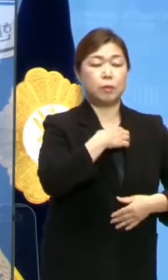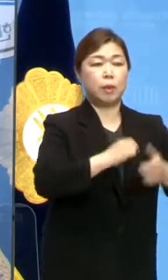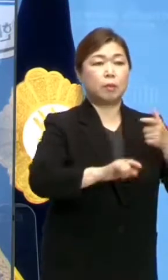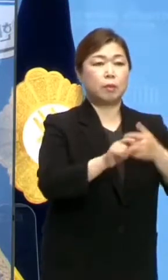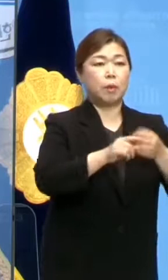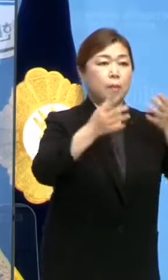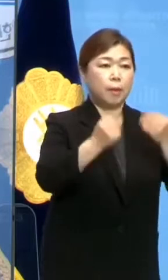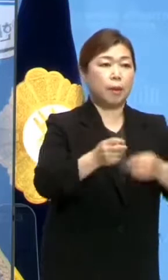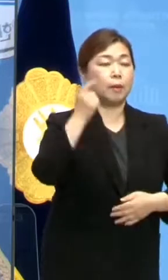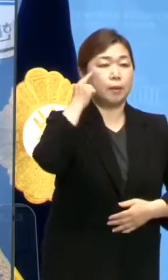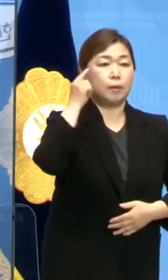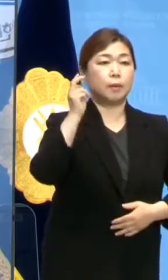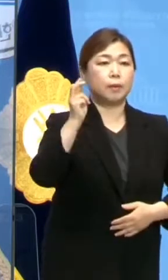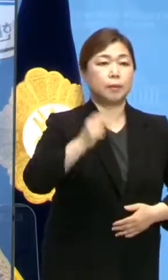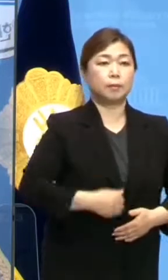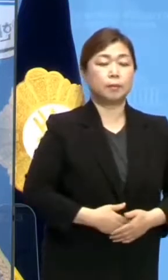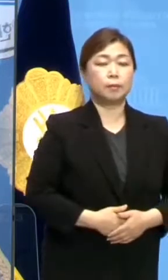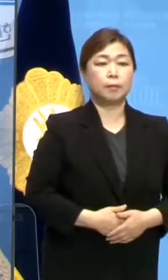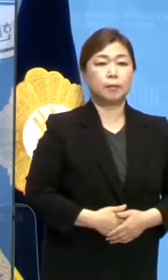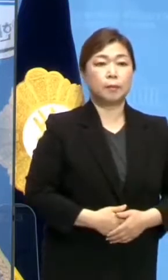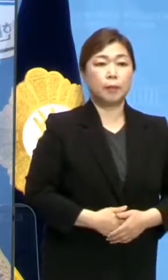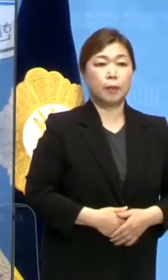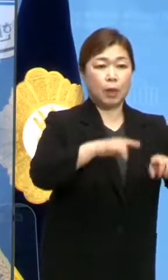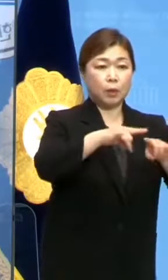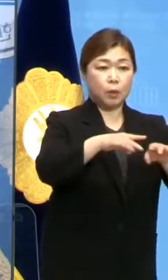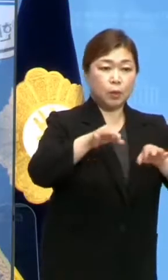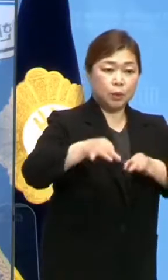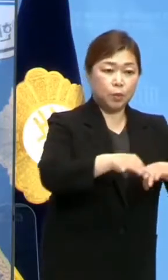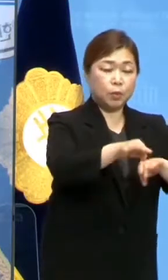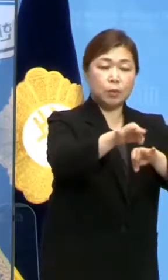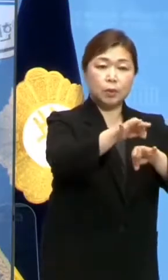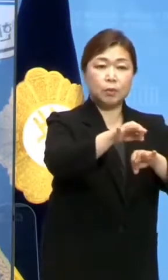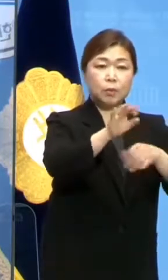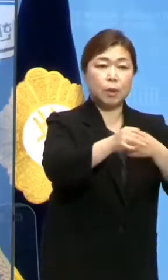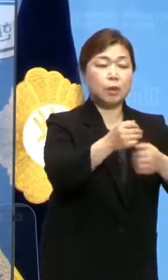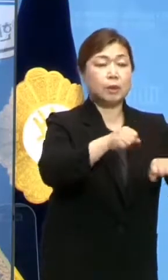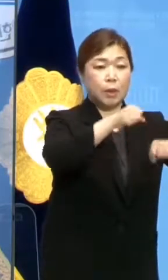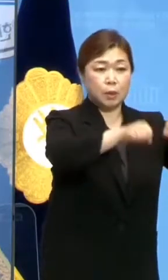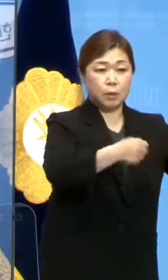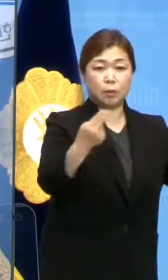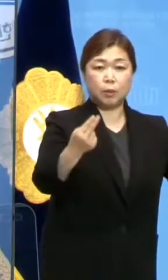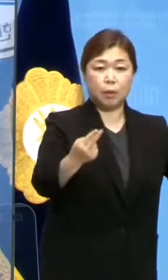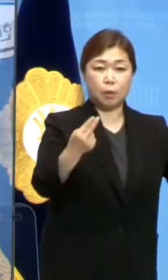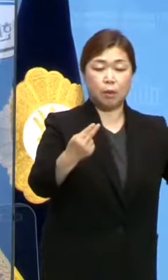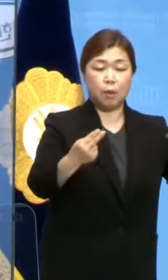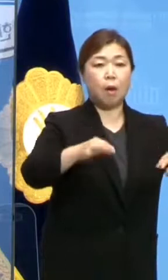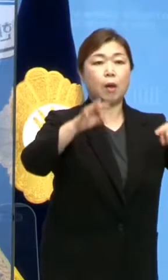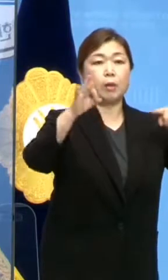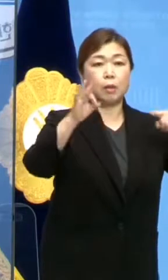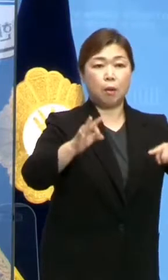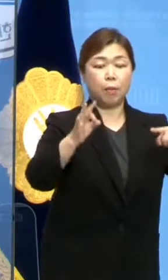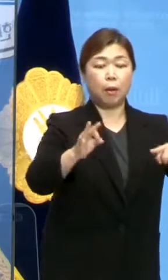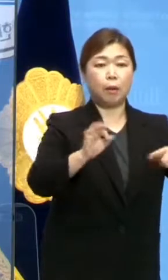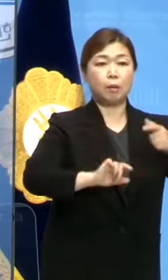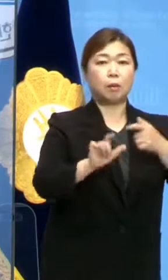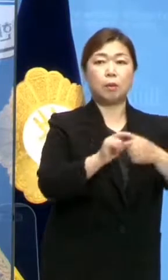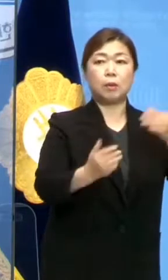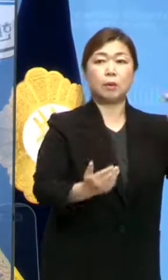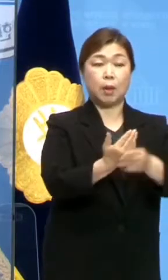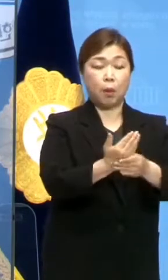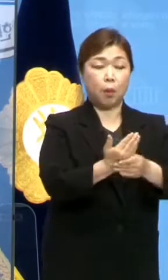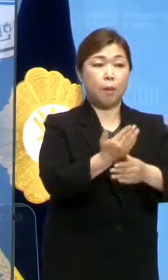높아질 수 밖에 없습니다 전동 킥보드 가 자전거에 비해서 10배 이상 사고